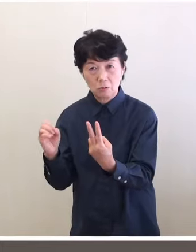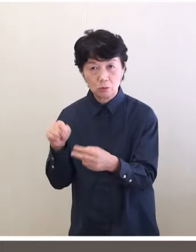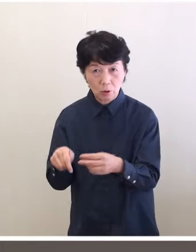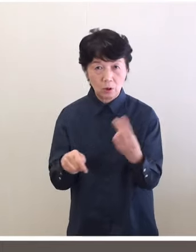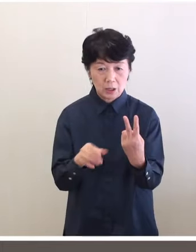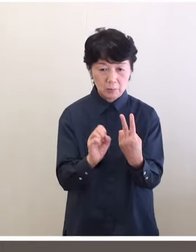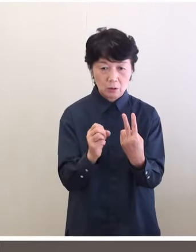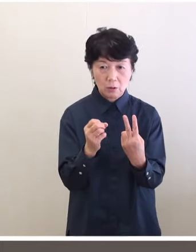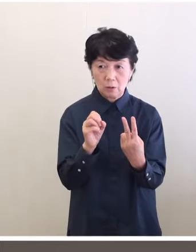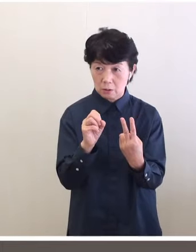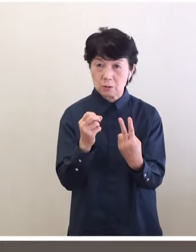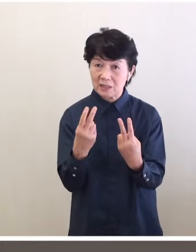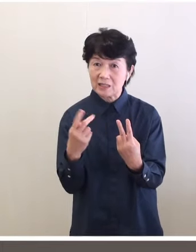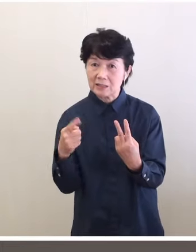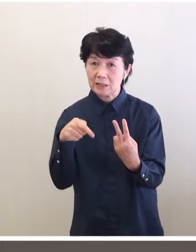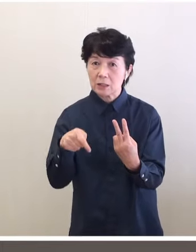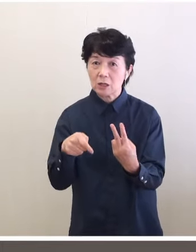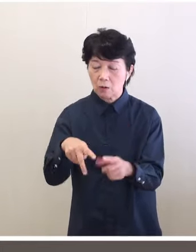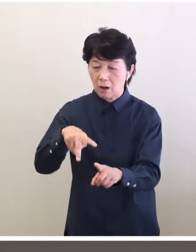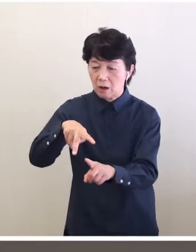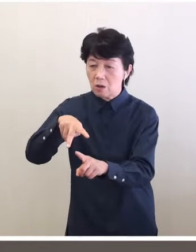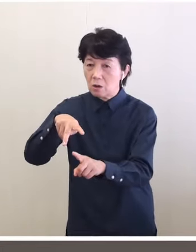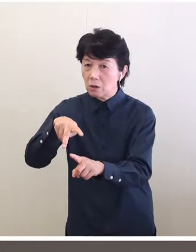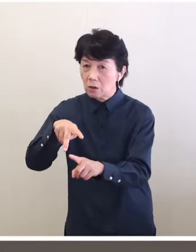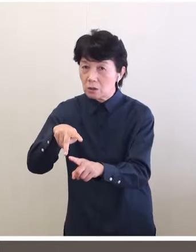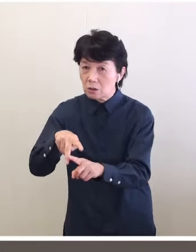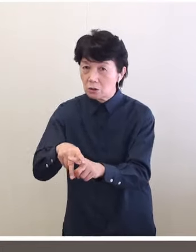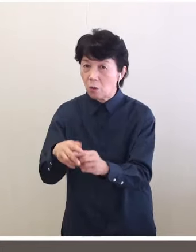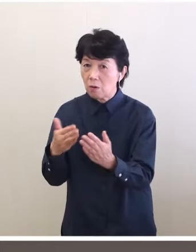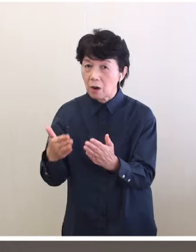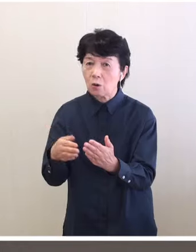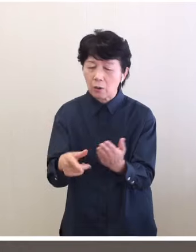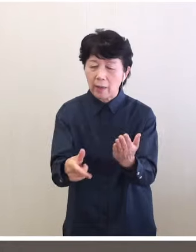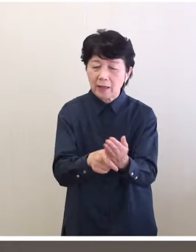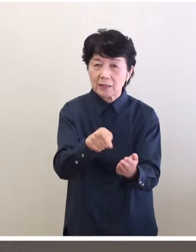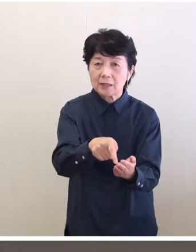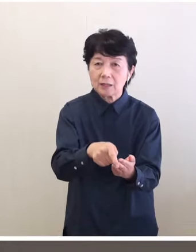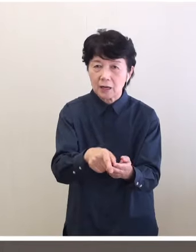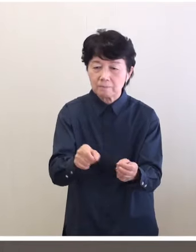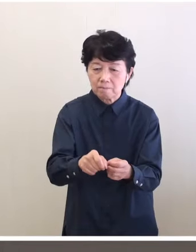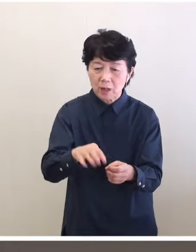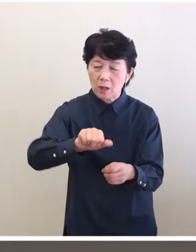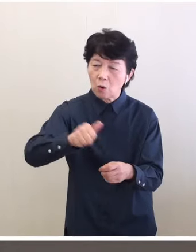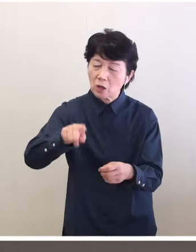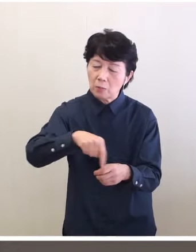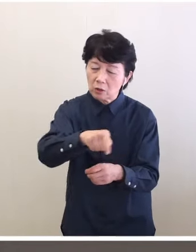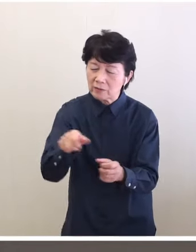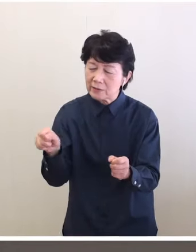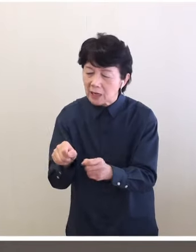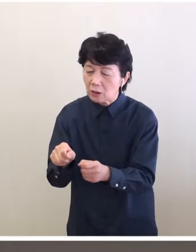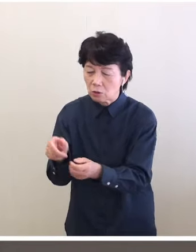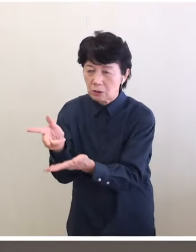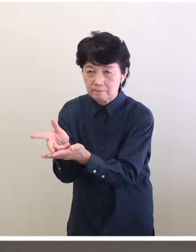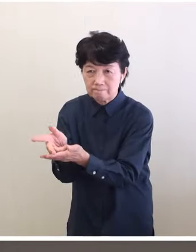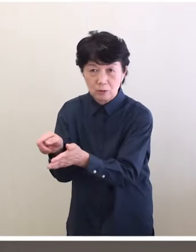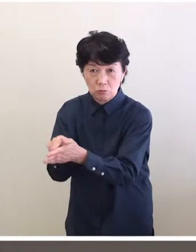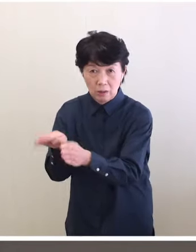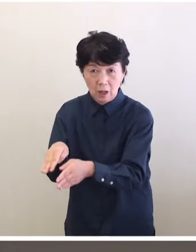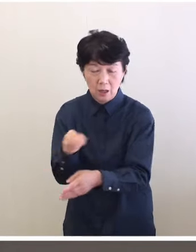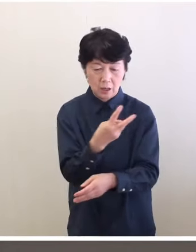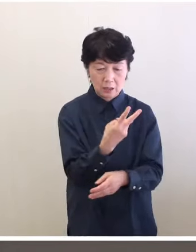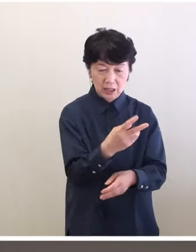2020年度と2021年度は小学校や主要駅からだいたい半径500メートル以内のところに設置をする。それから